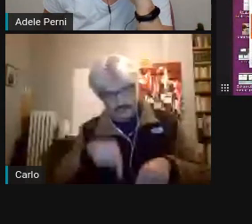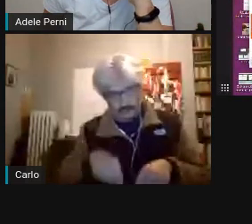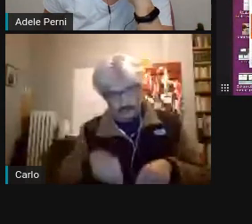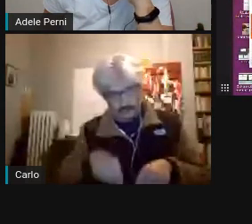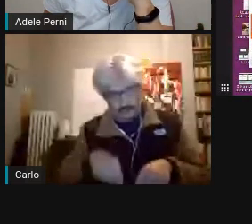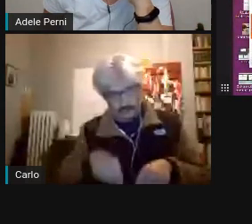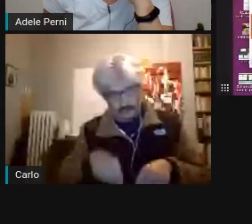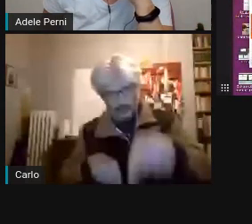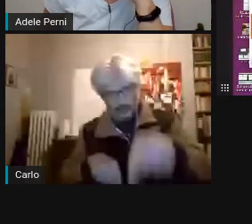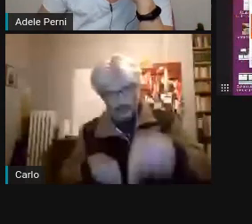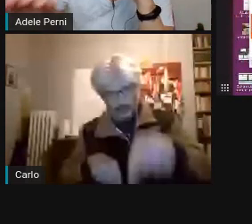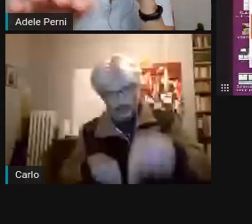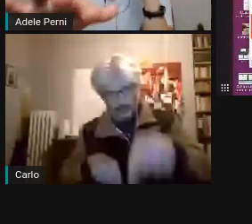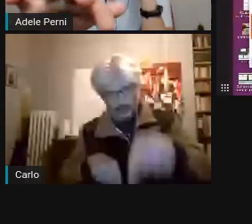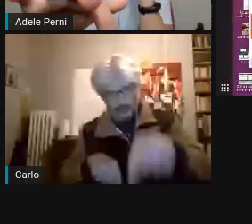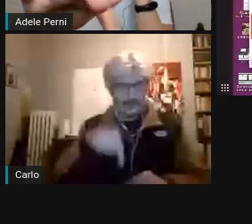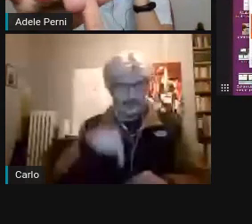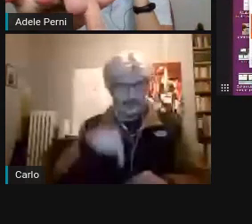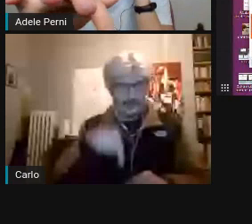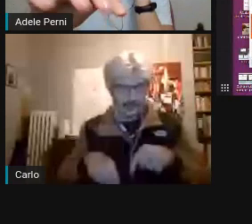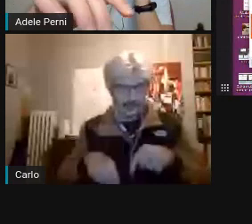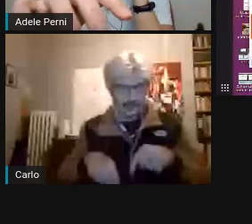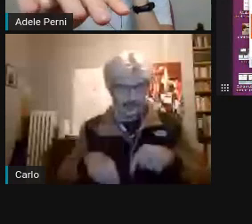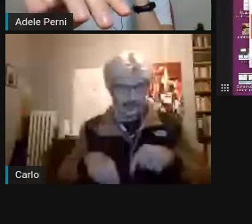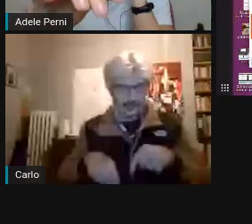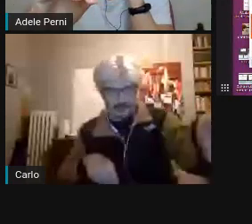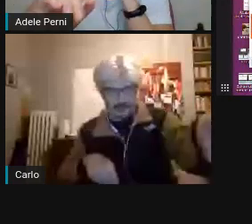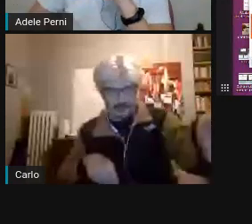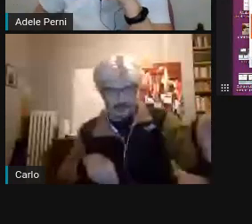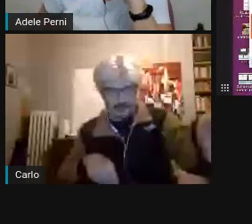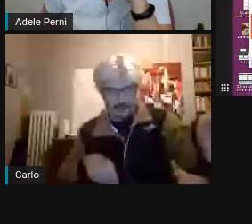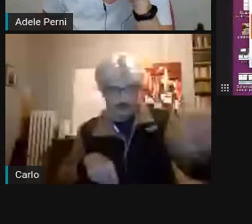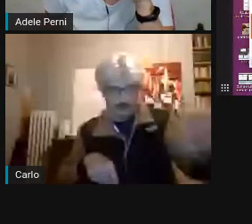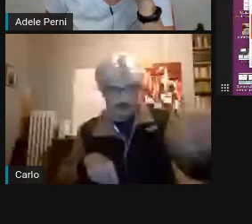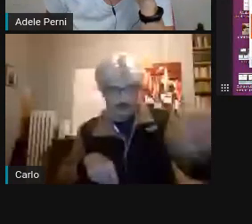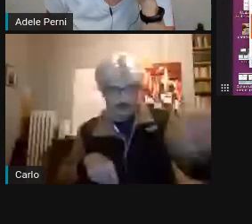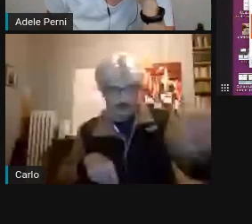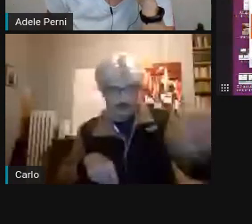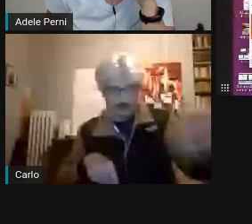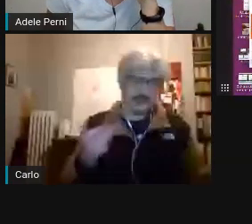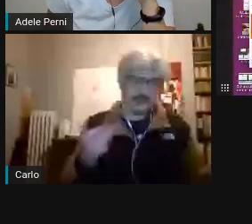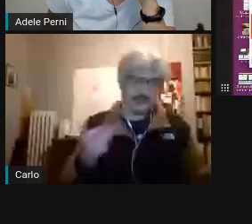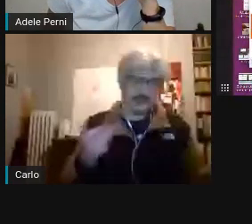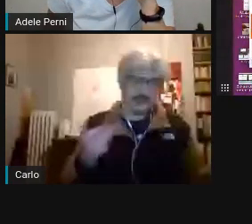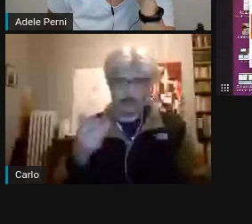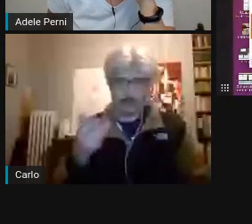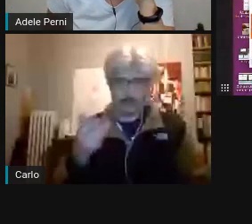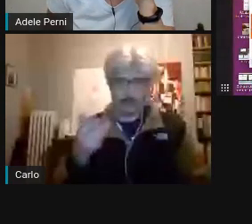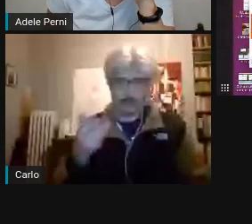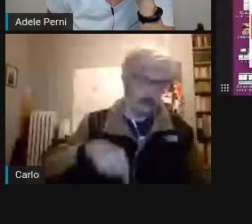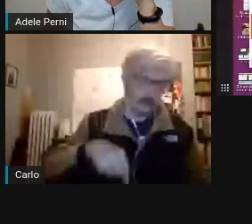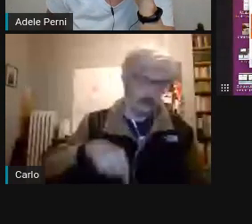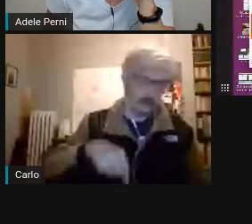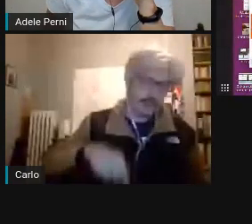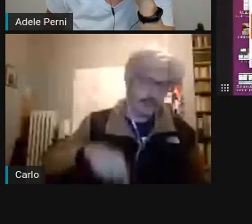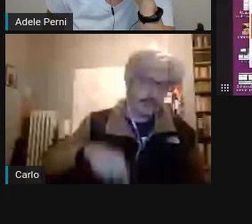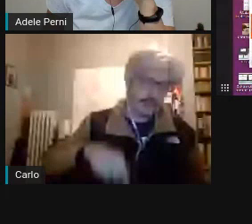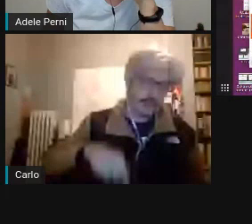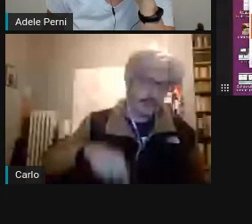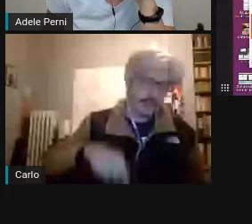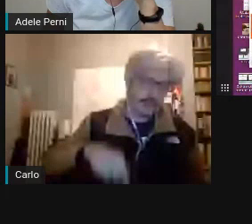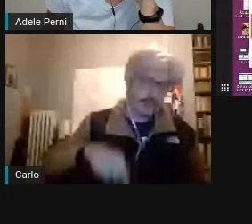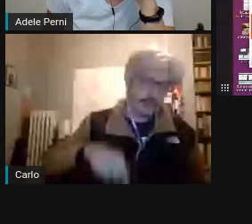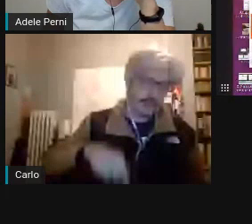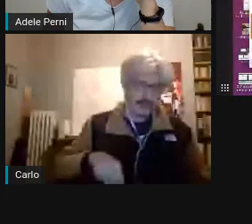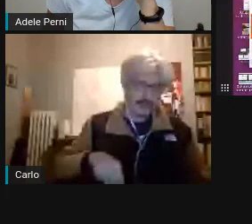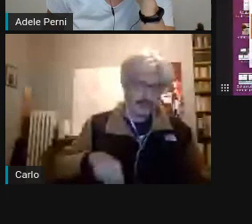se lo schiacci nel momento 2 lucina 2 però movimento univoco fai partire lo stereo allora questo ad esempio e poi lucina 3